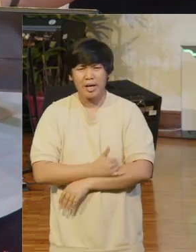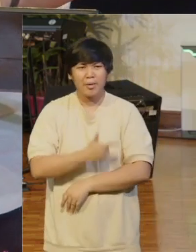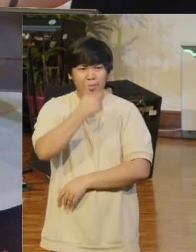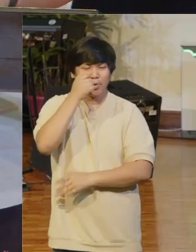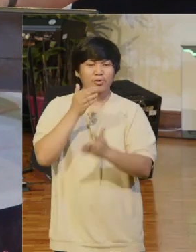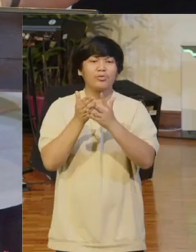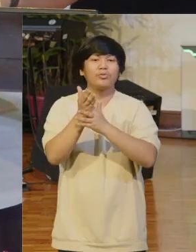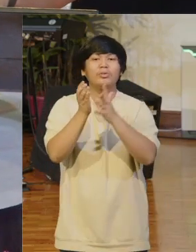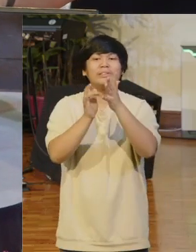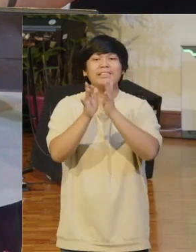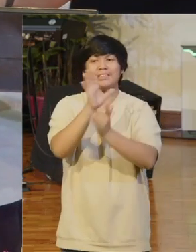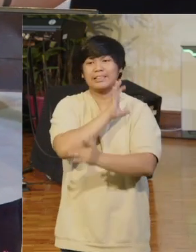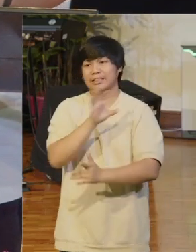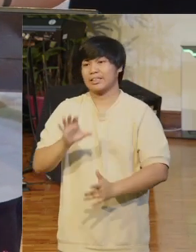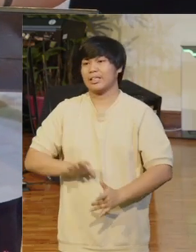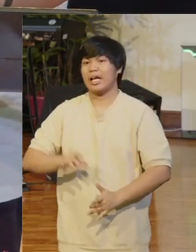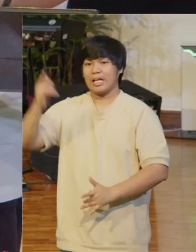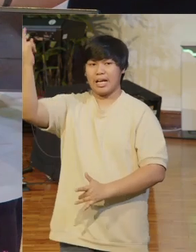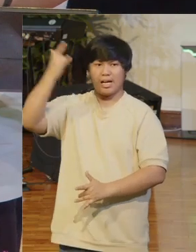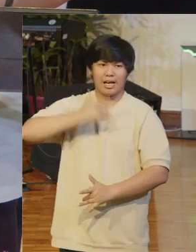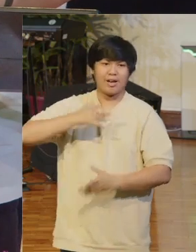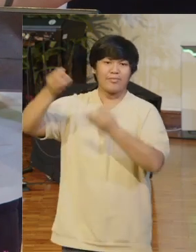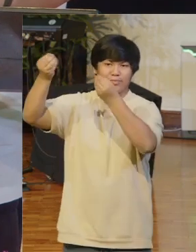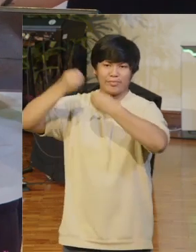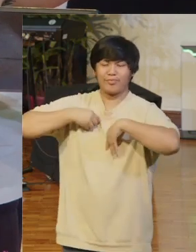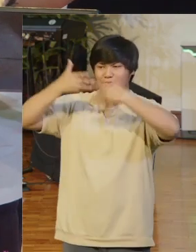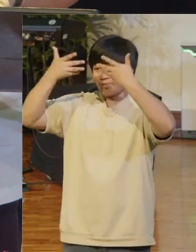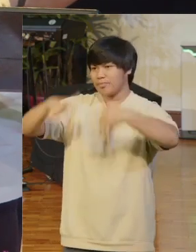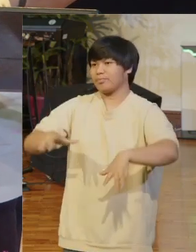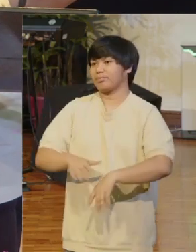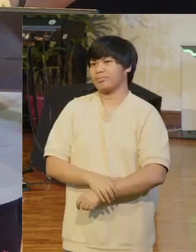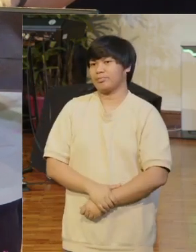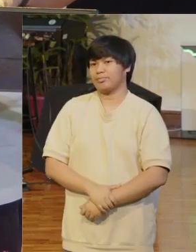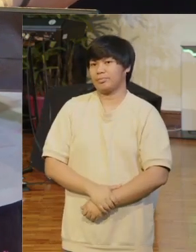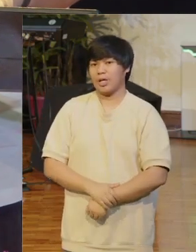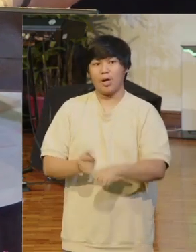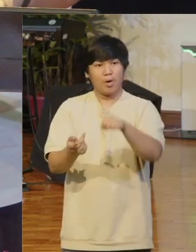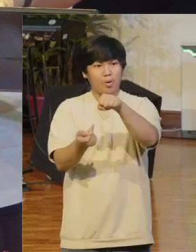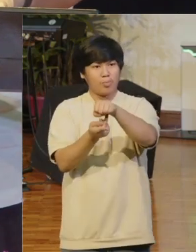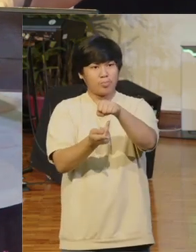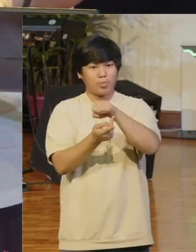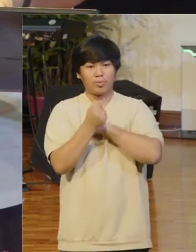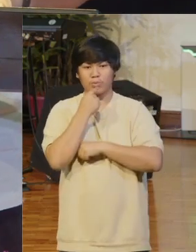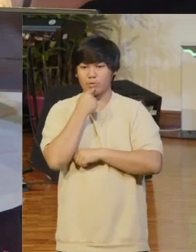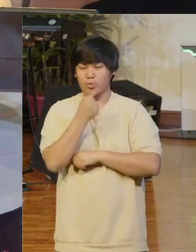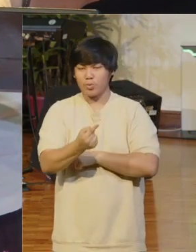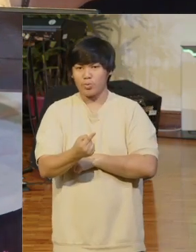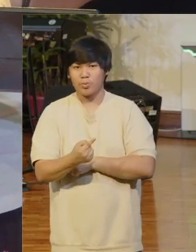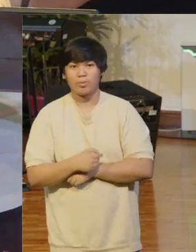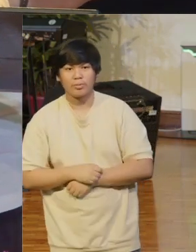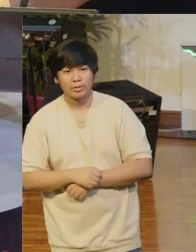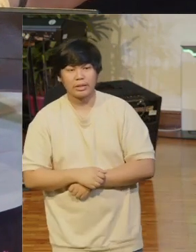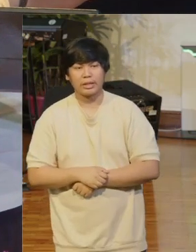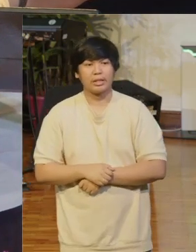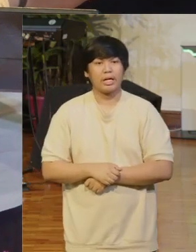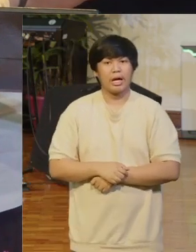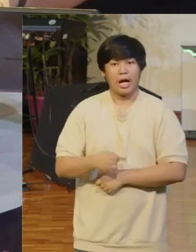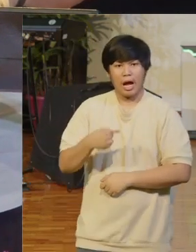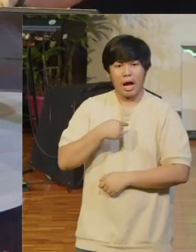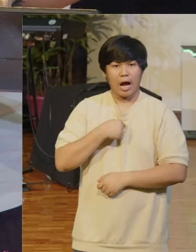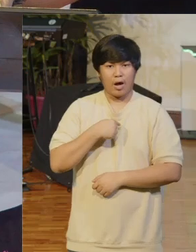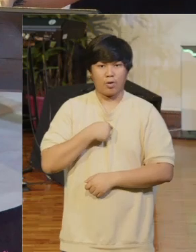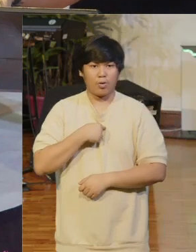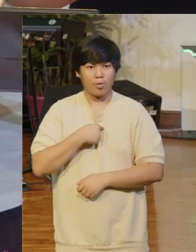loved us. Ang sabi ni Pablo, parang isang napakagandang benediction. For I am